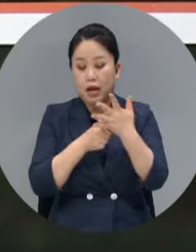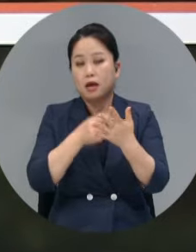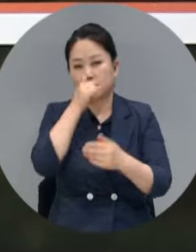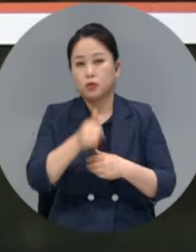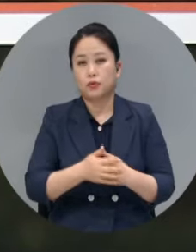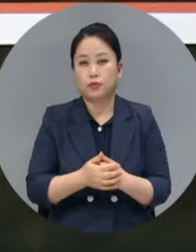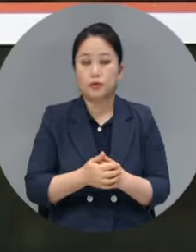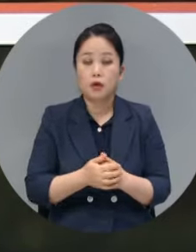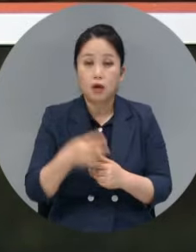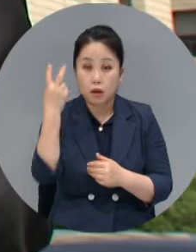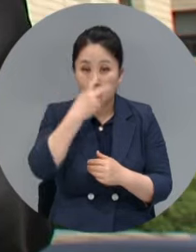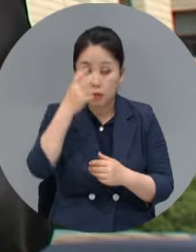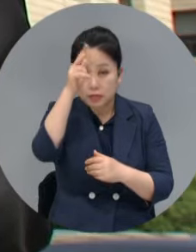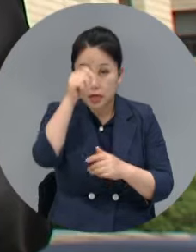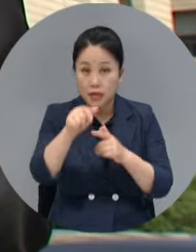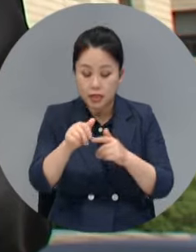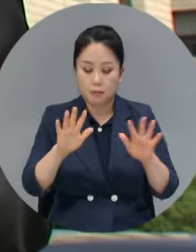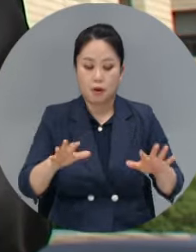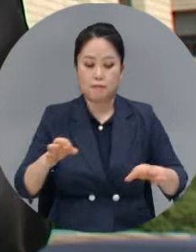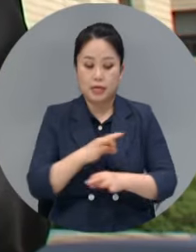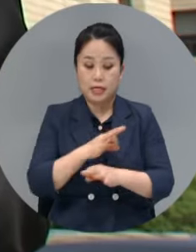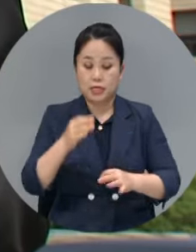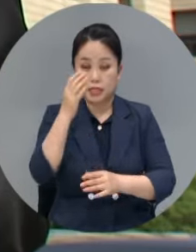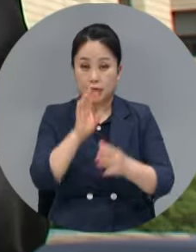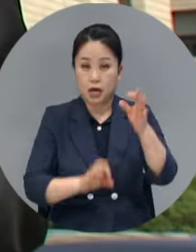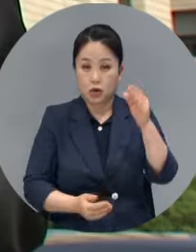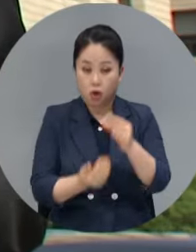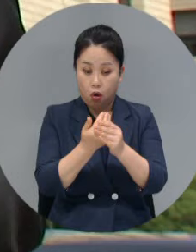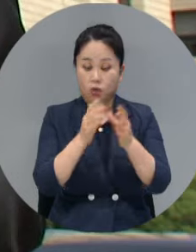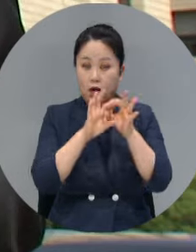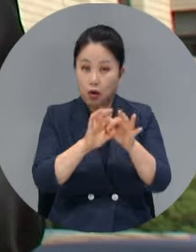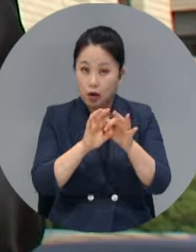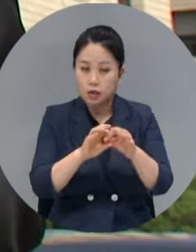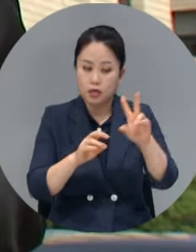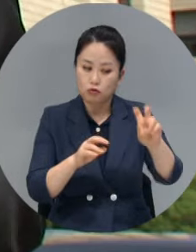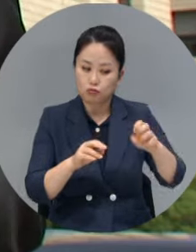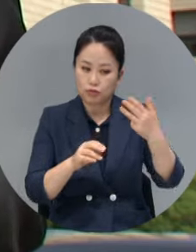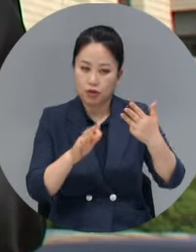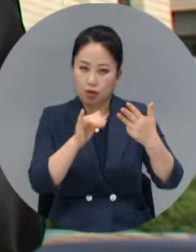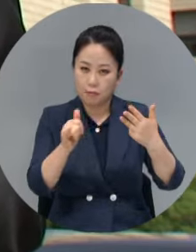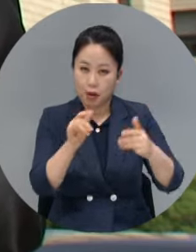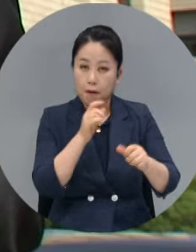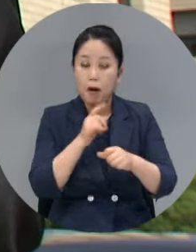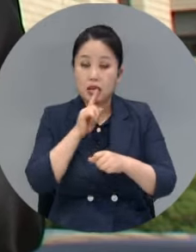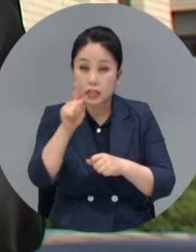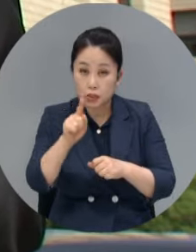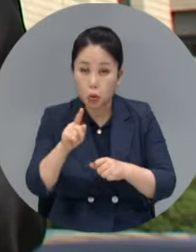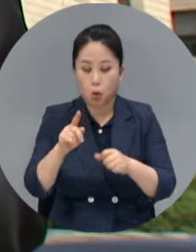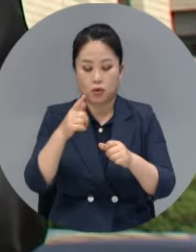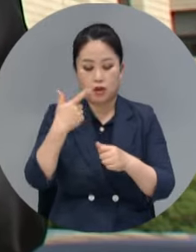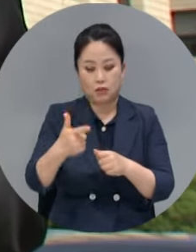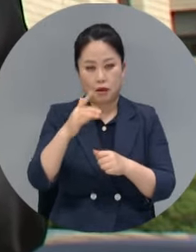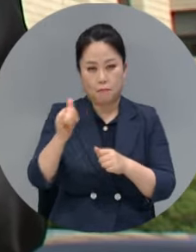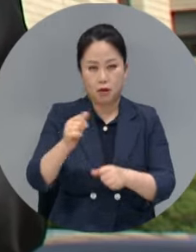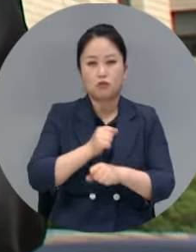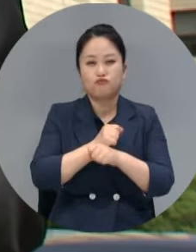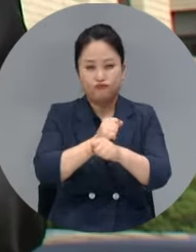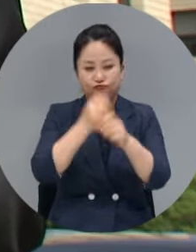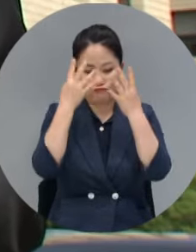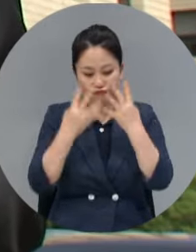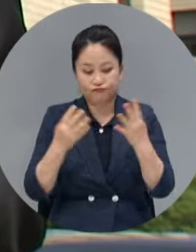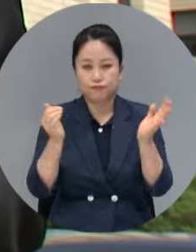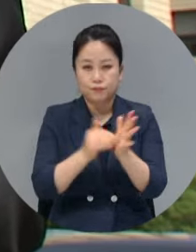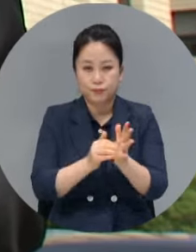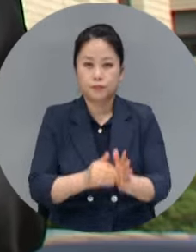불거졌습니다 검찰은 이번 비리 사건과 관련해 총 28명을 기소하고 이중 여섯 명을 구속했습니다 MBC 뉴스